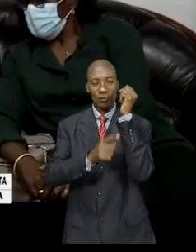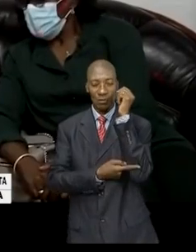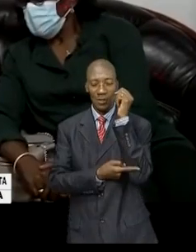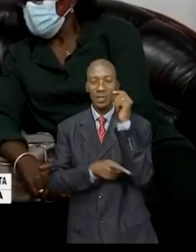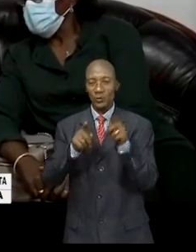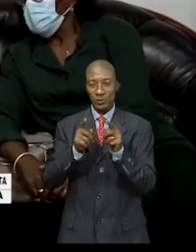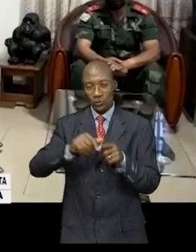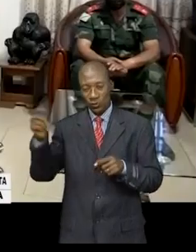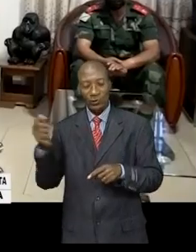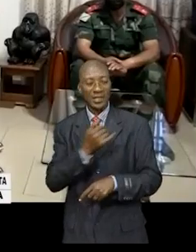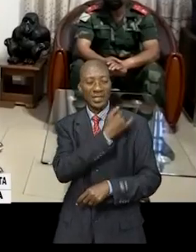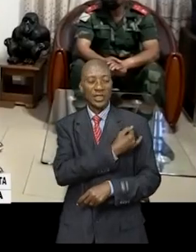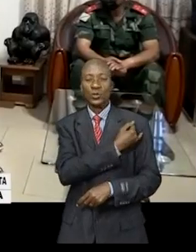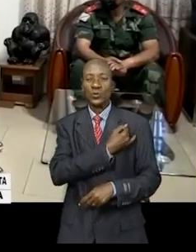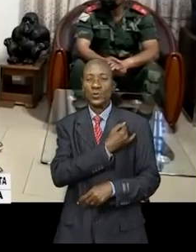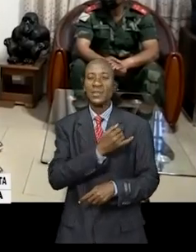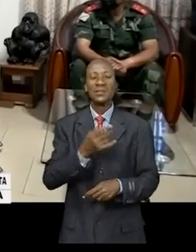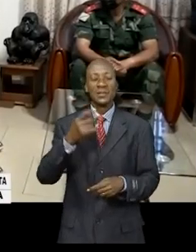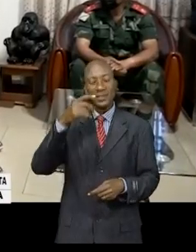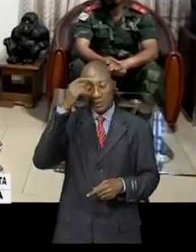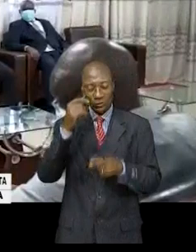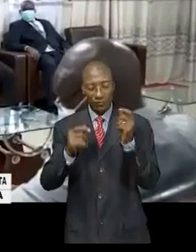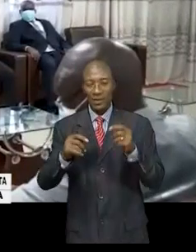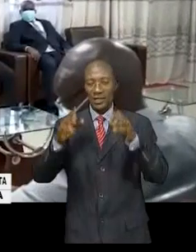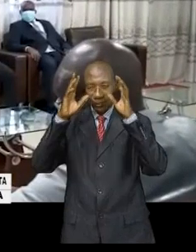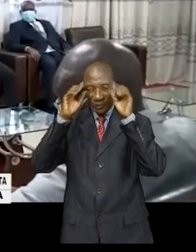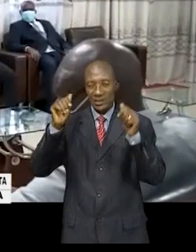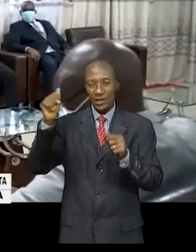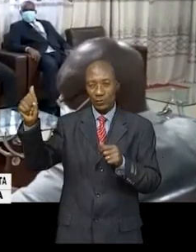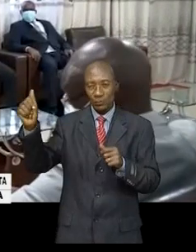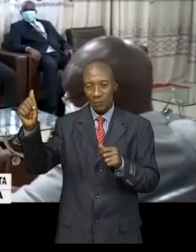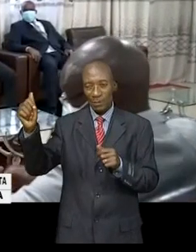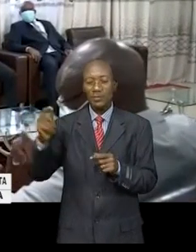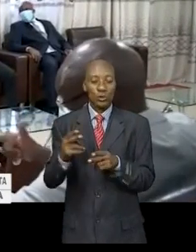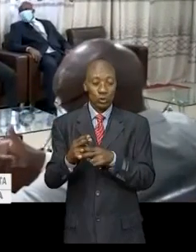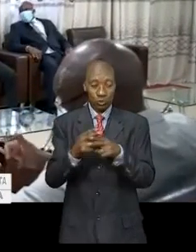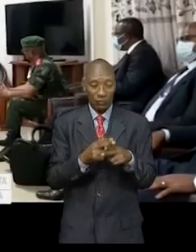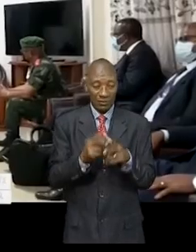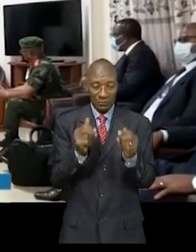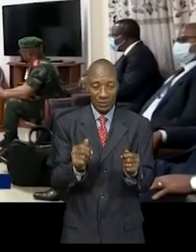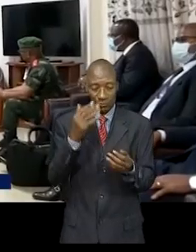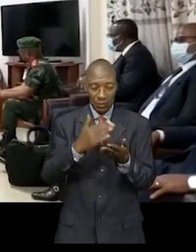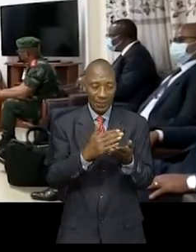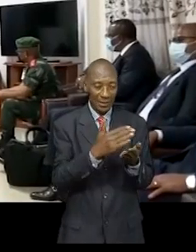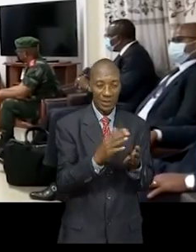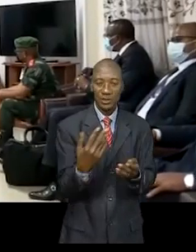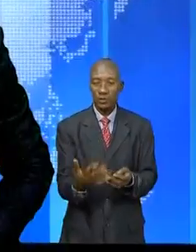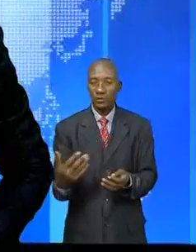l'Est, les chefs de l'État supervisent lui-même les opérations pour le plus grand bien de sa